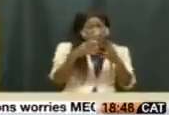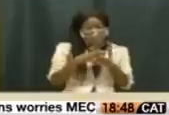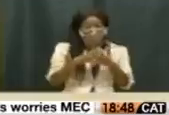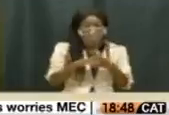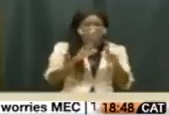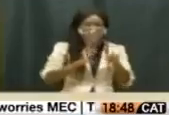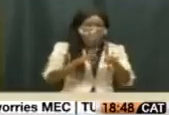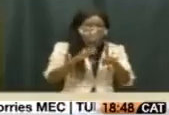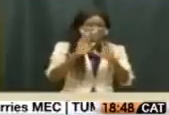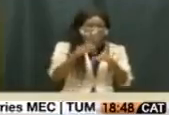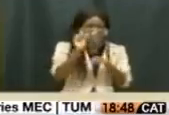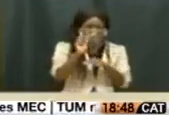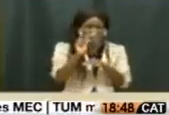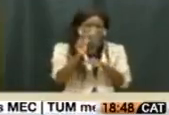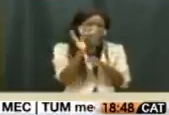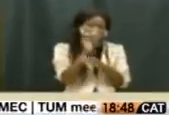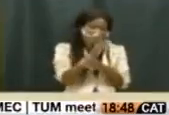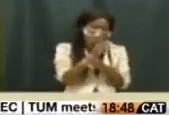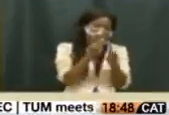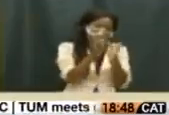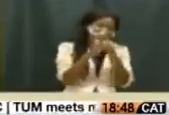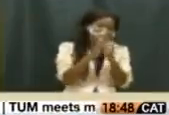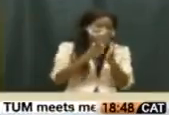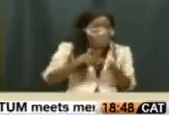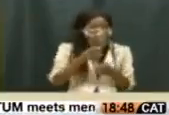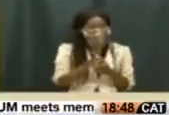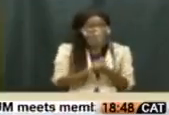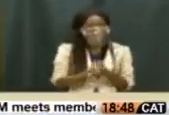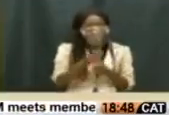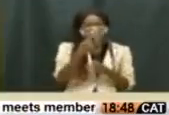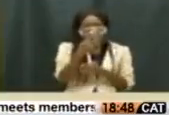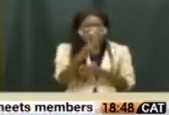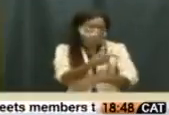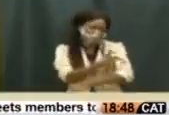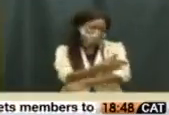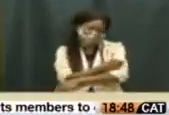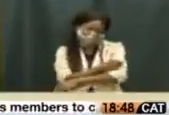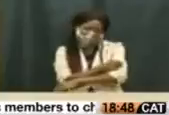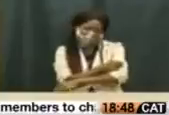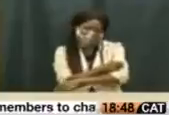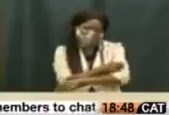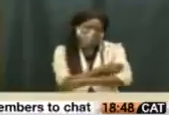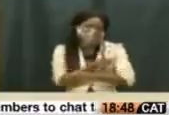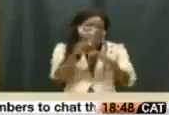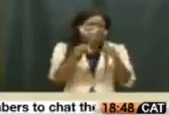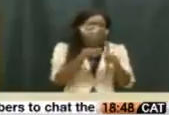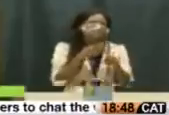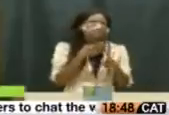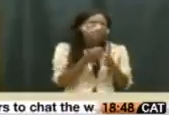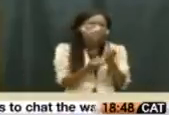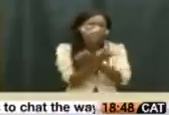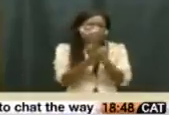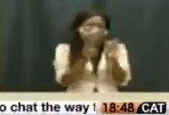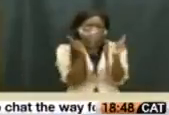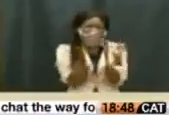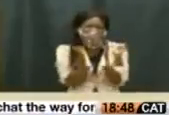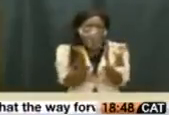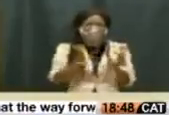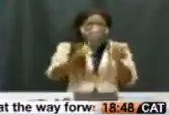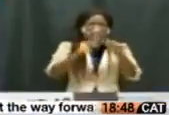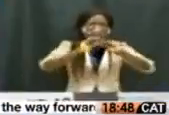zakatemera ndi mwina mutangotifotokozera mwachidule kuti zimene mwaphunzitsa anthu so far ndizotani mwina wabwera ena kumati mwina zimene ndizinza